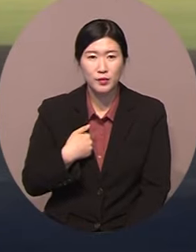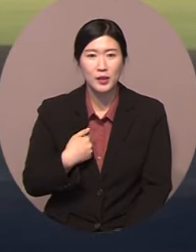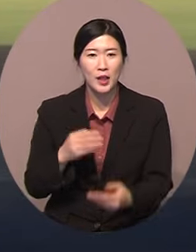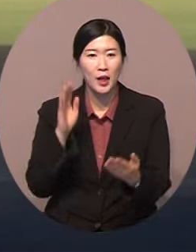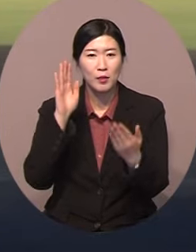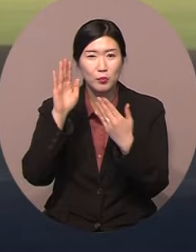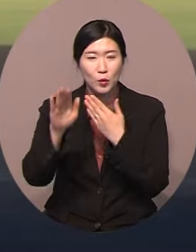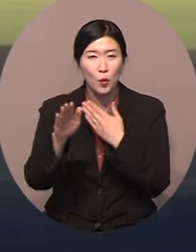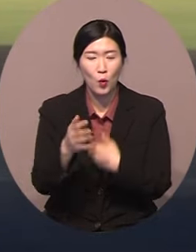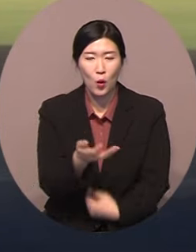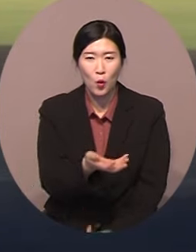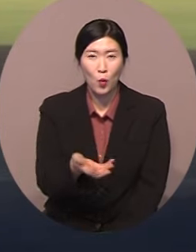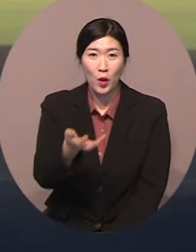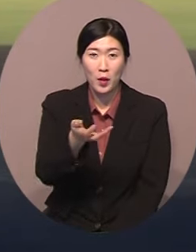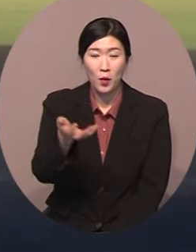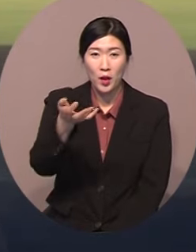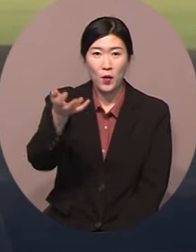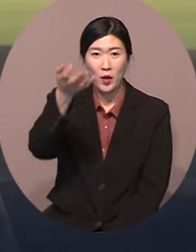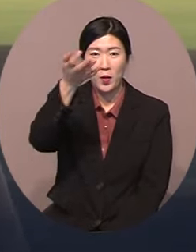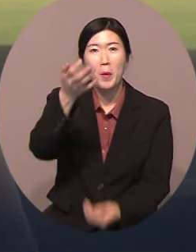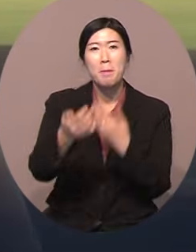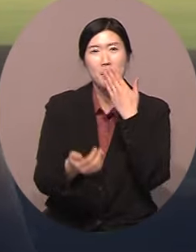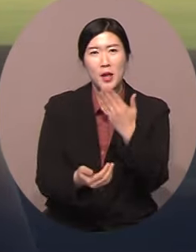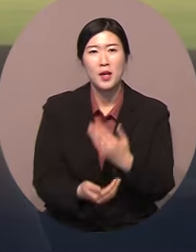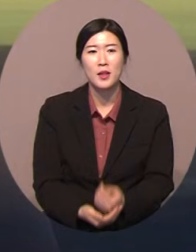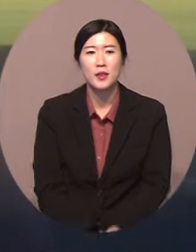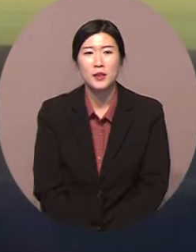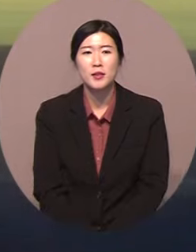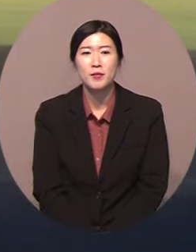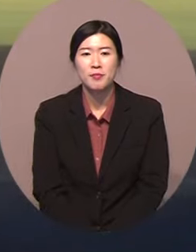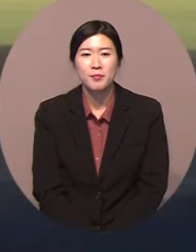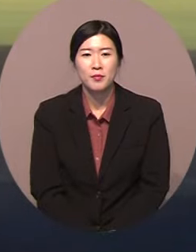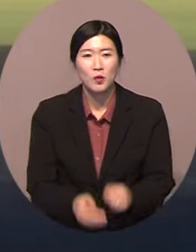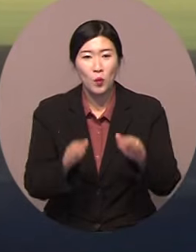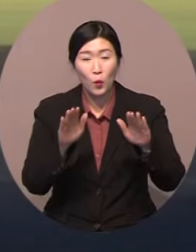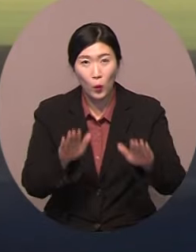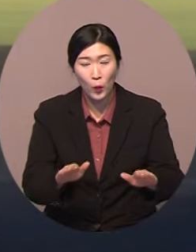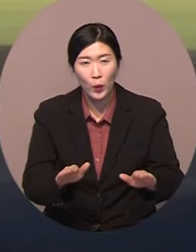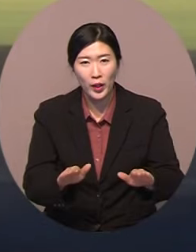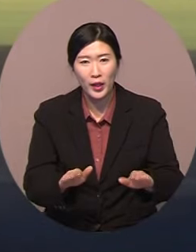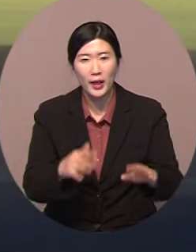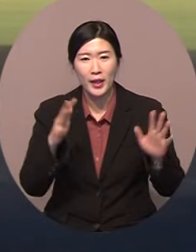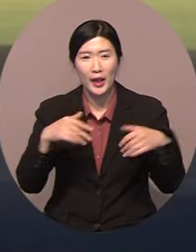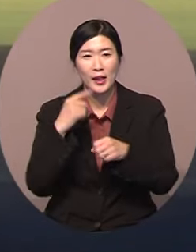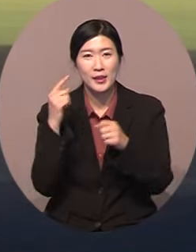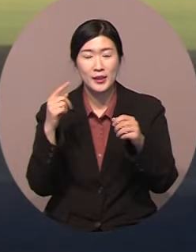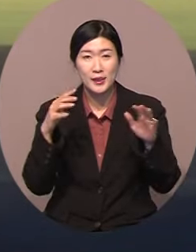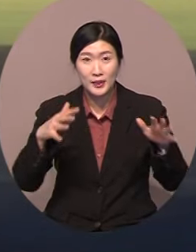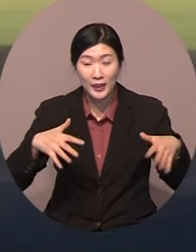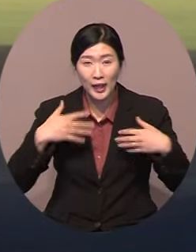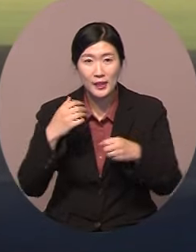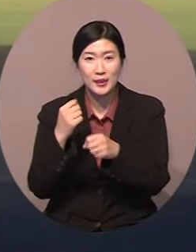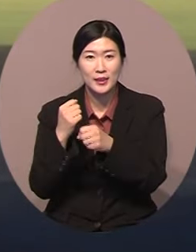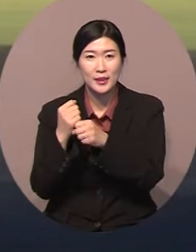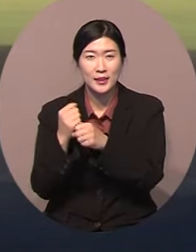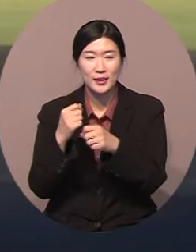이젠 올라갈 일만 그냥 남은 것 같아요. 네. 올 시즌에는 꼭 퍼스트 시즌에 갈 수 있도록